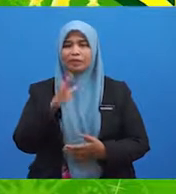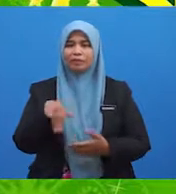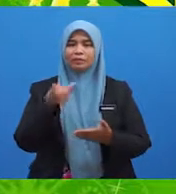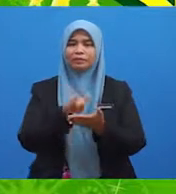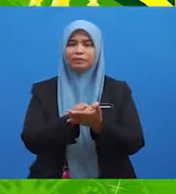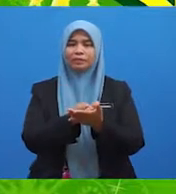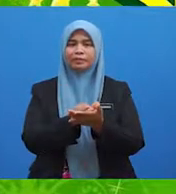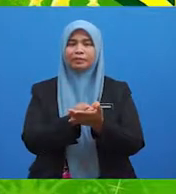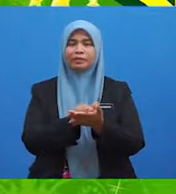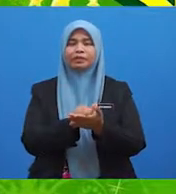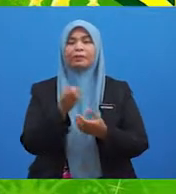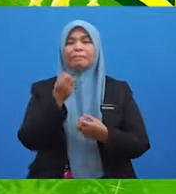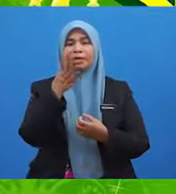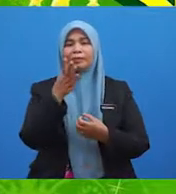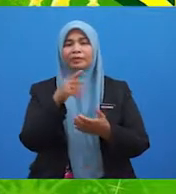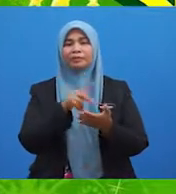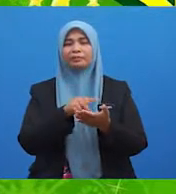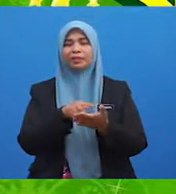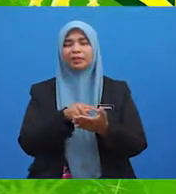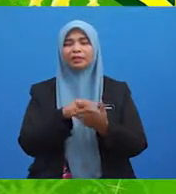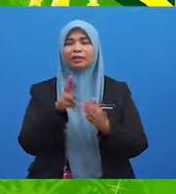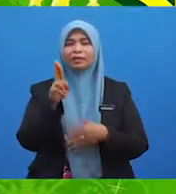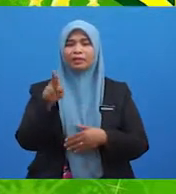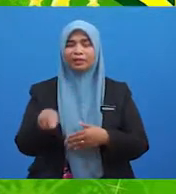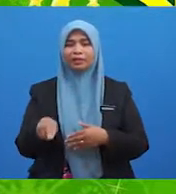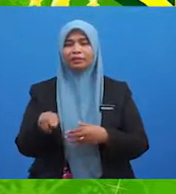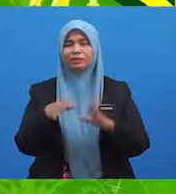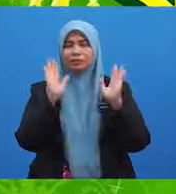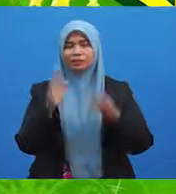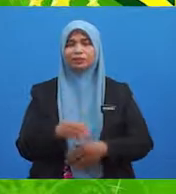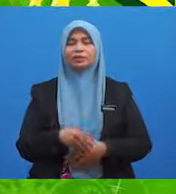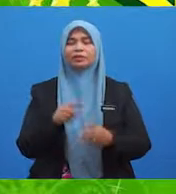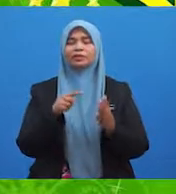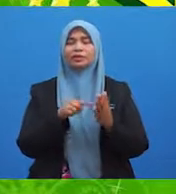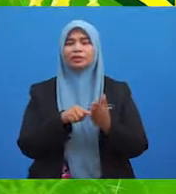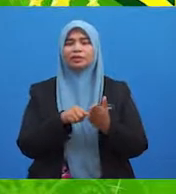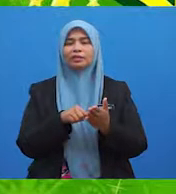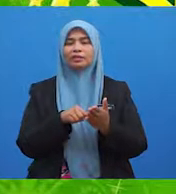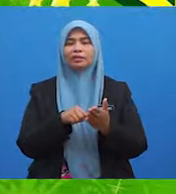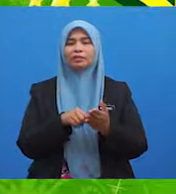Sebelum itu, berapakah bilangan rakaat solat ini ya?